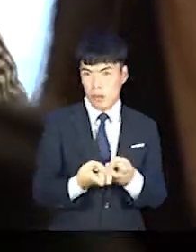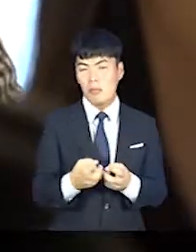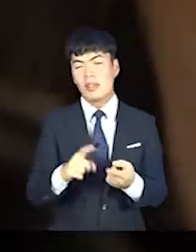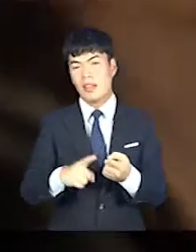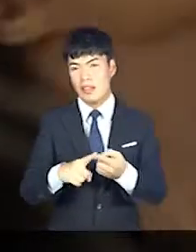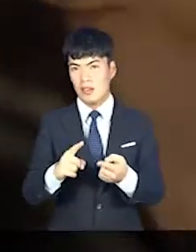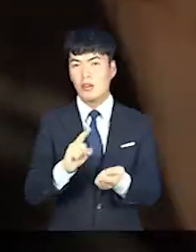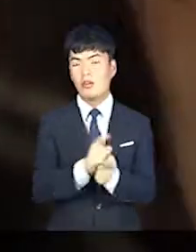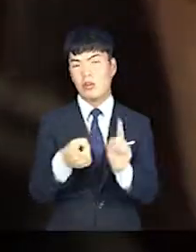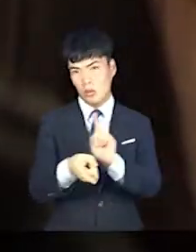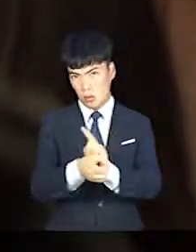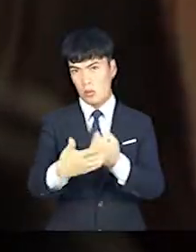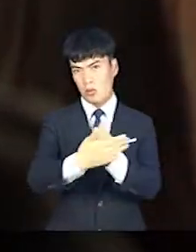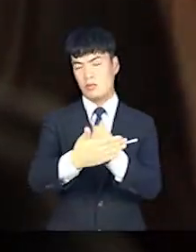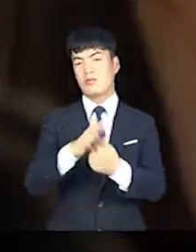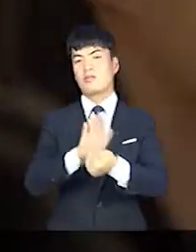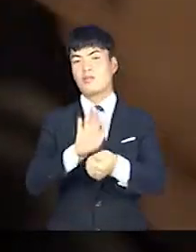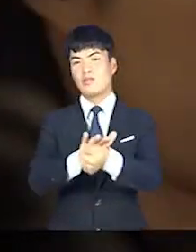이어졌습니다